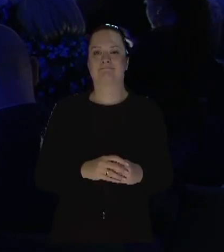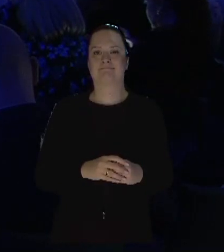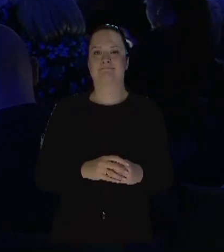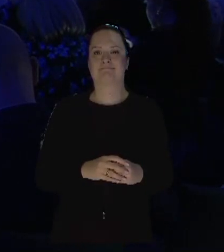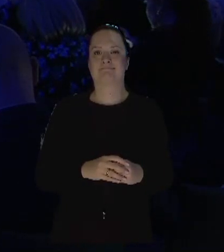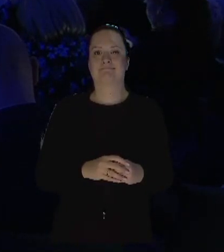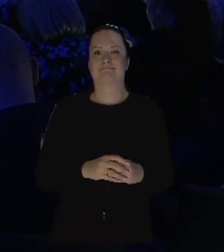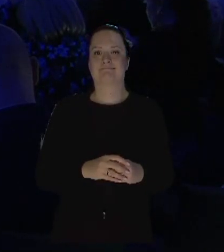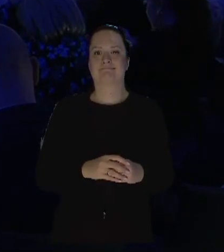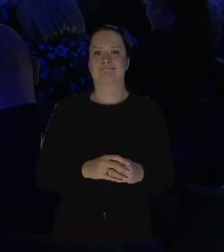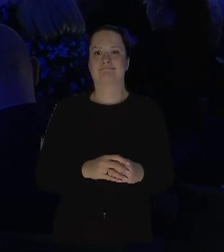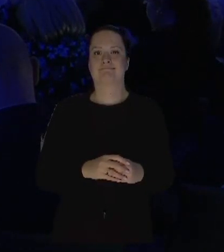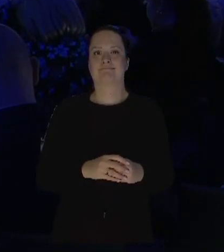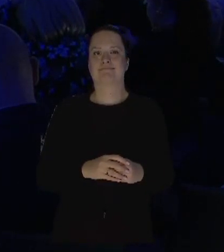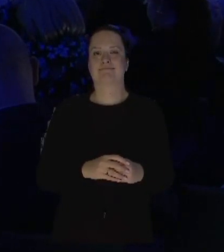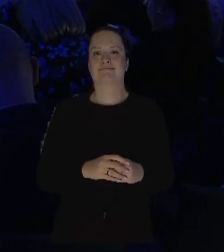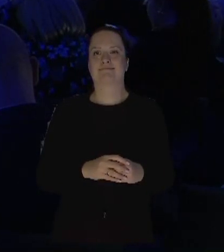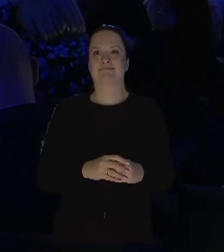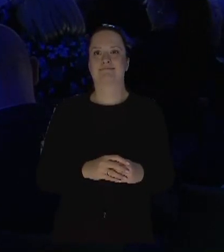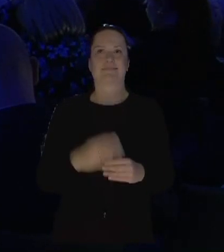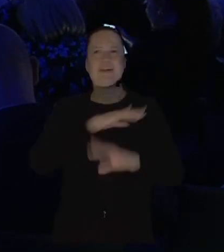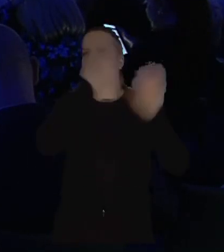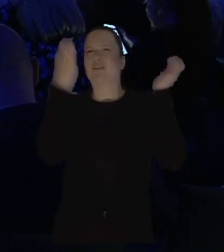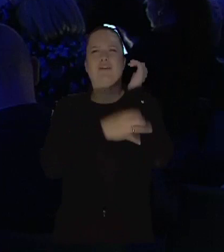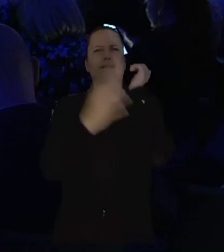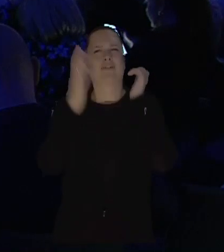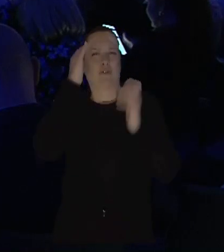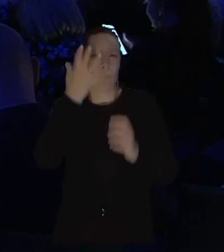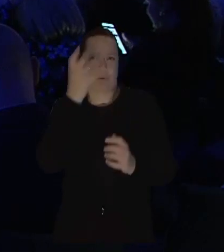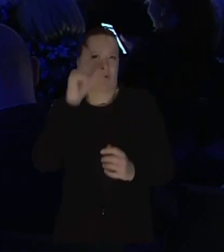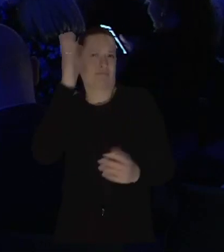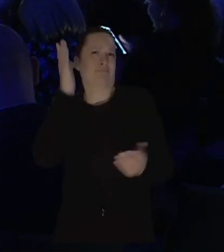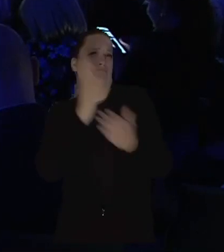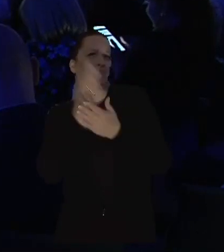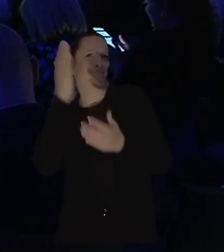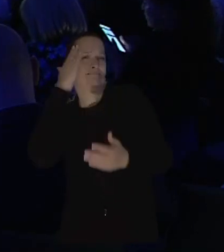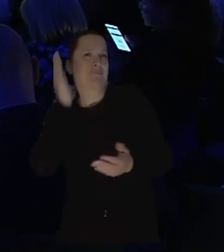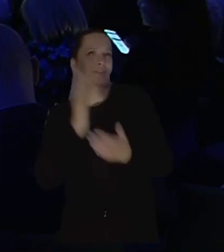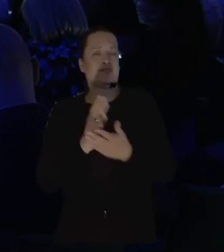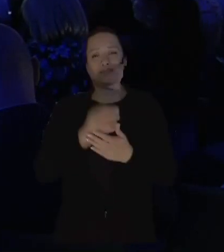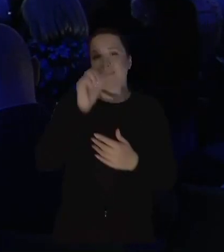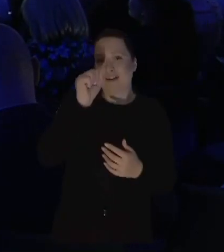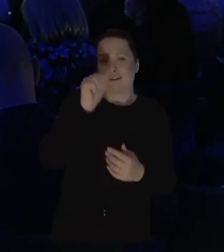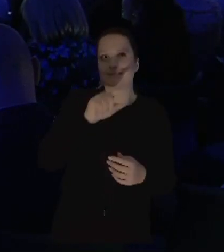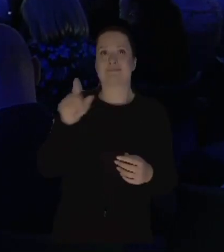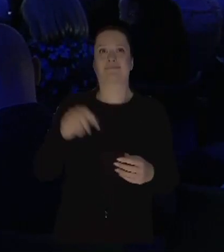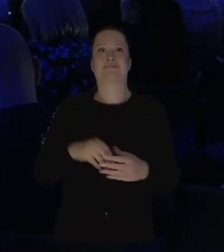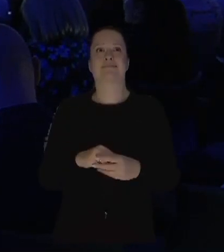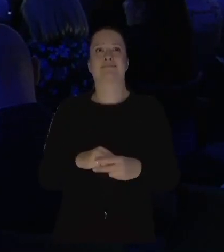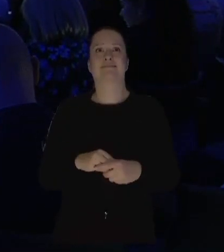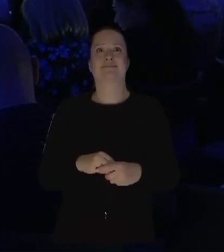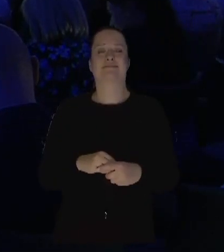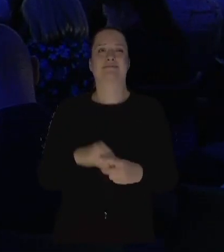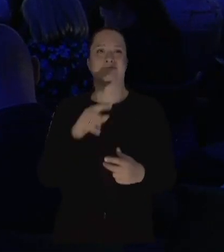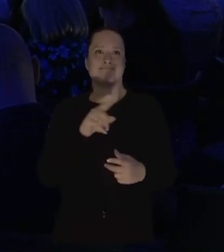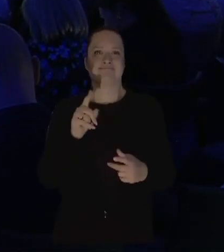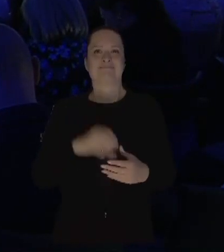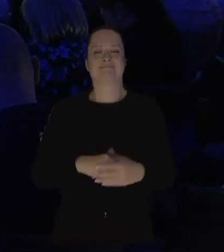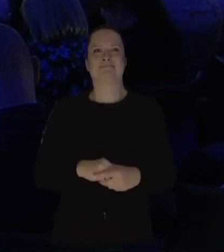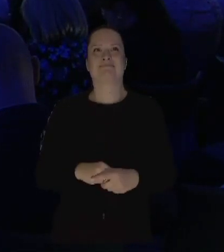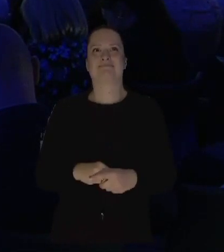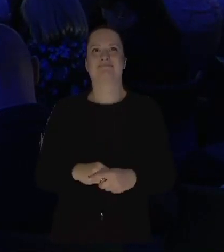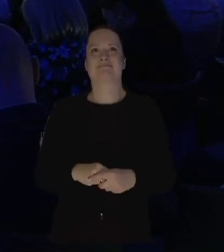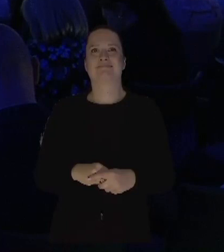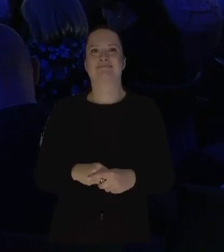studenci je znają, nawet o 5 rano. Arabski, rosyjski, angielski, francuski, hiszpański, chiński, czy B, angielski, niemiecki, włoski,